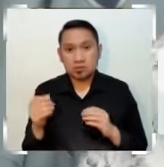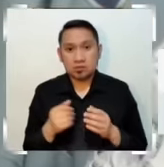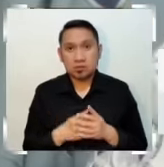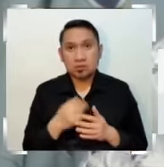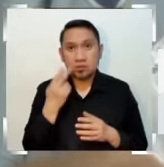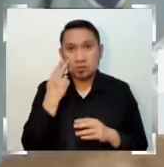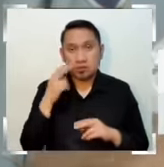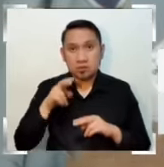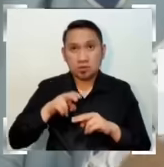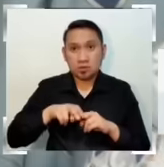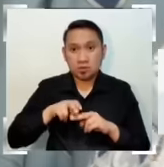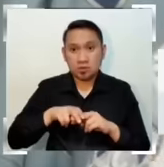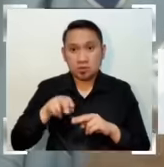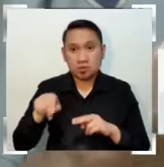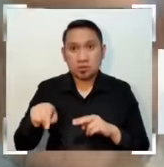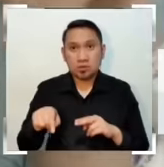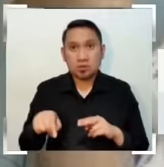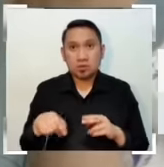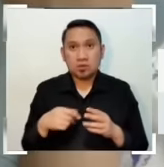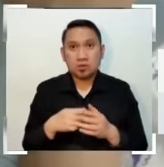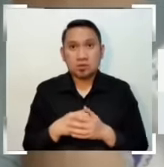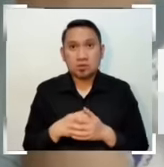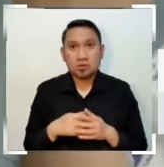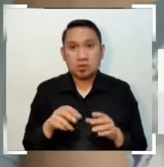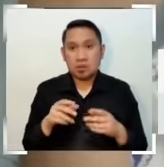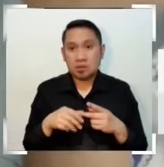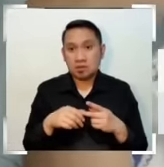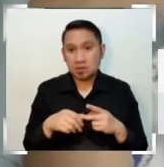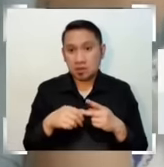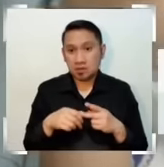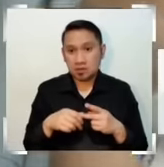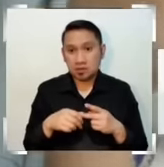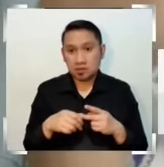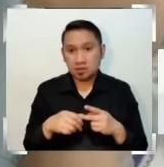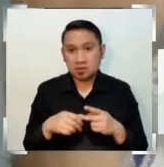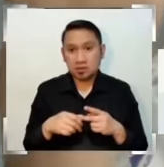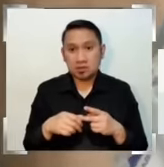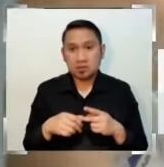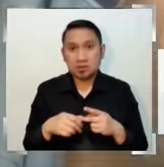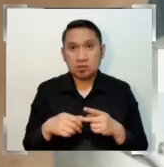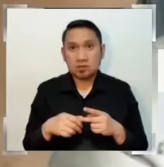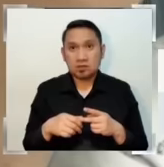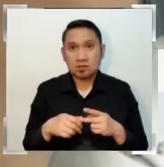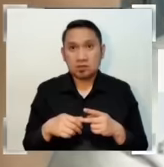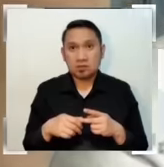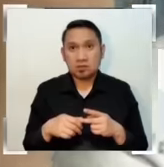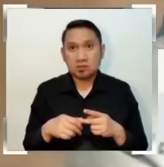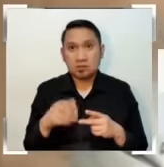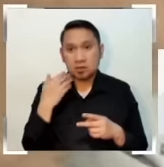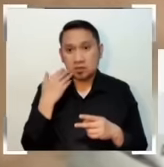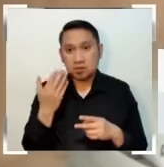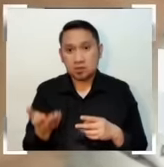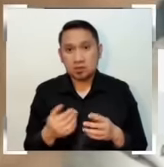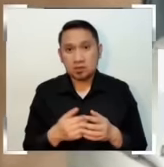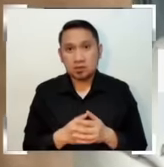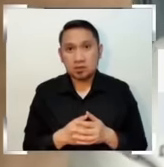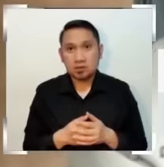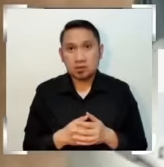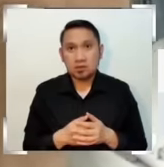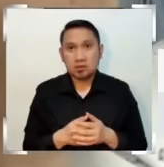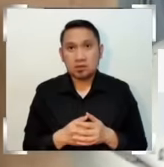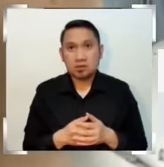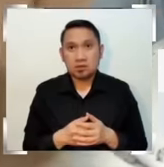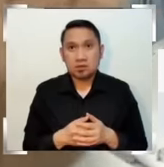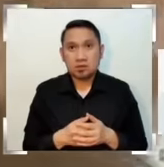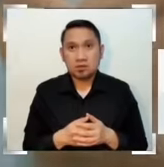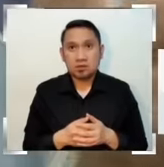sa isang plastic na upuan dun sa labas ng sa bakuran namin. Patay na. Miracle talaga na buhay